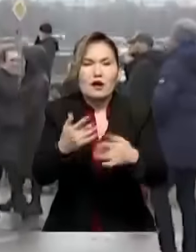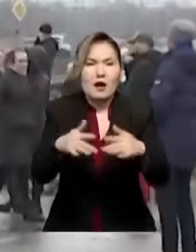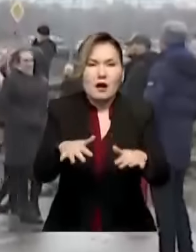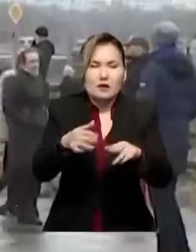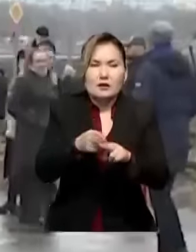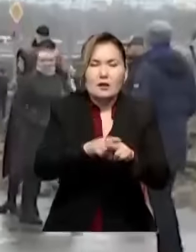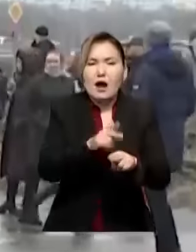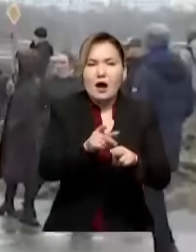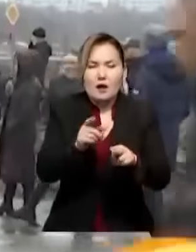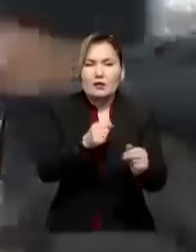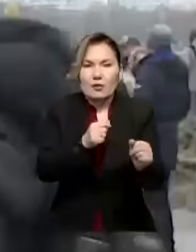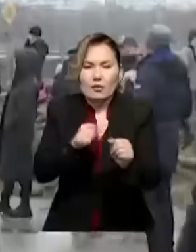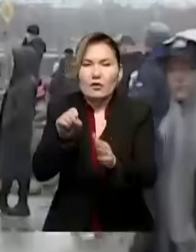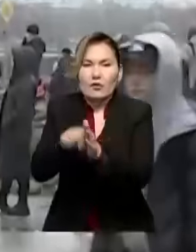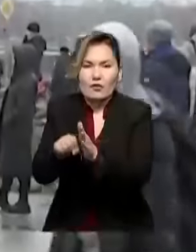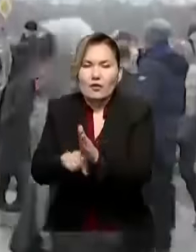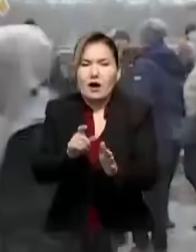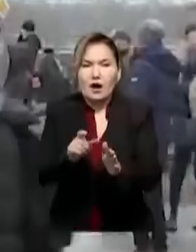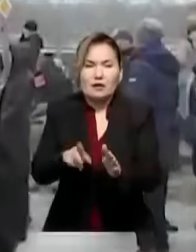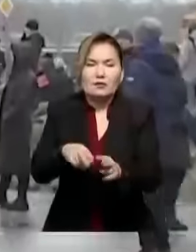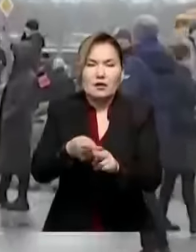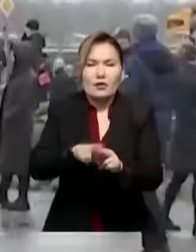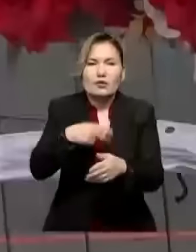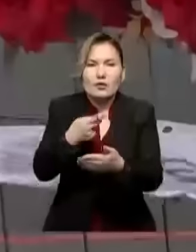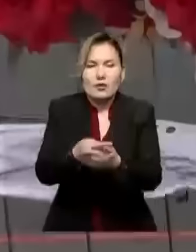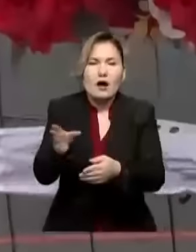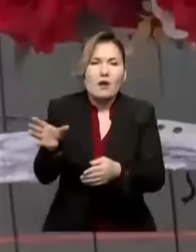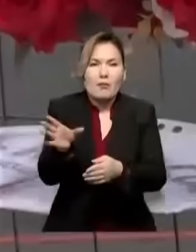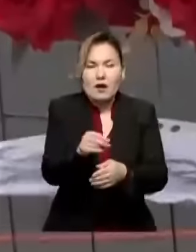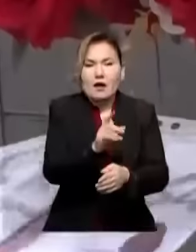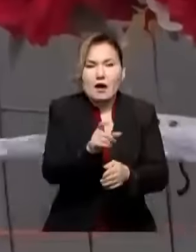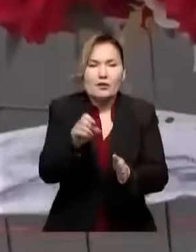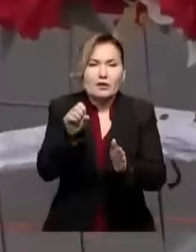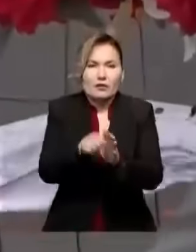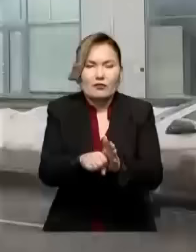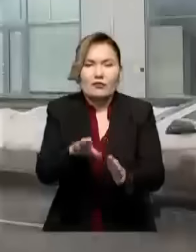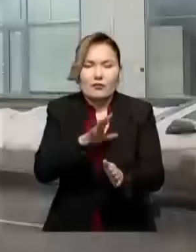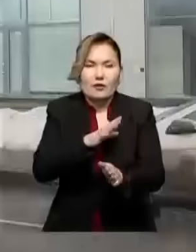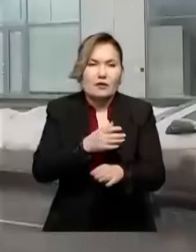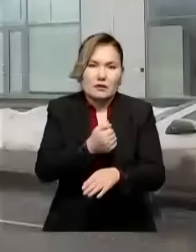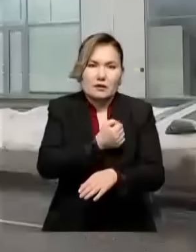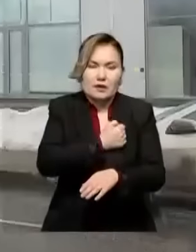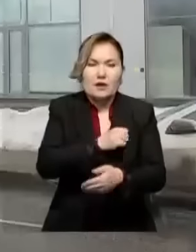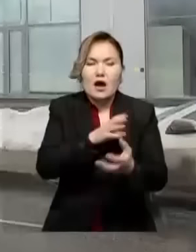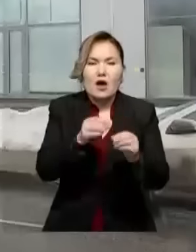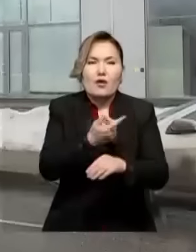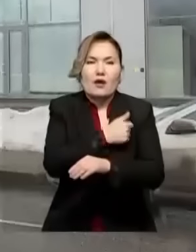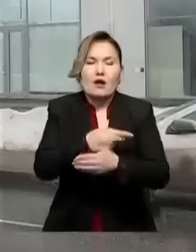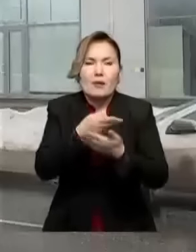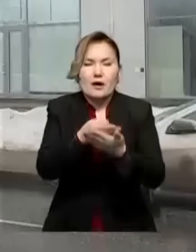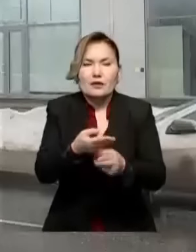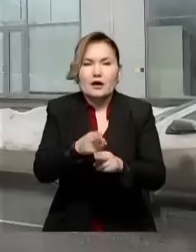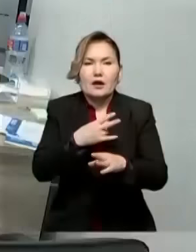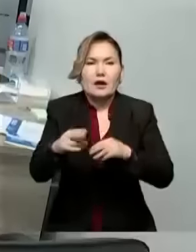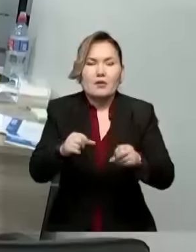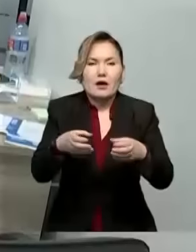кіріп, бей-берекет оқ жаудырып, адамдар құлап жатты. Олар балашаға, қарияға қарамай бәрін атты. Мәскеу ауруханаларында теракті кезінде